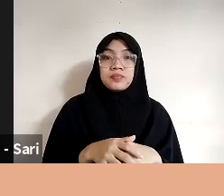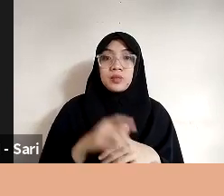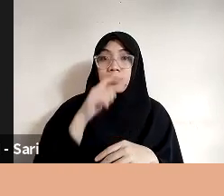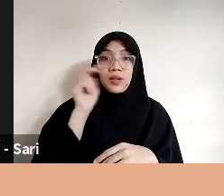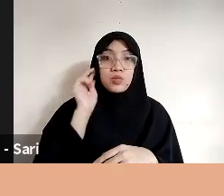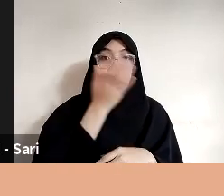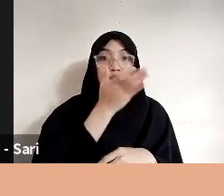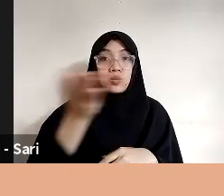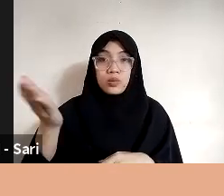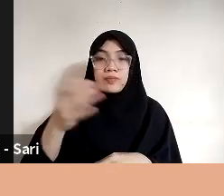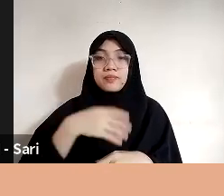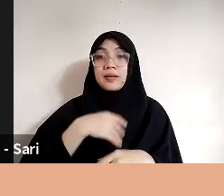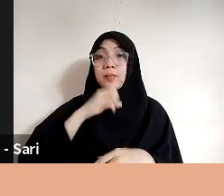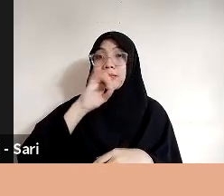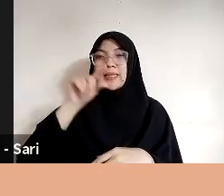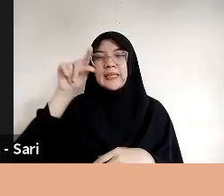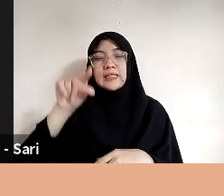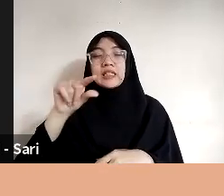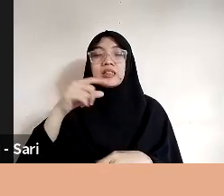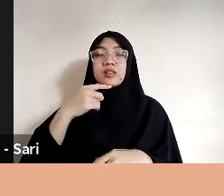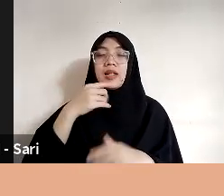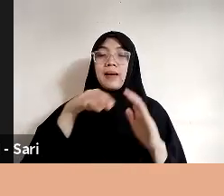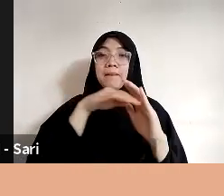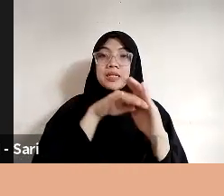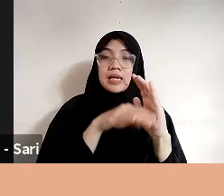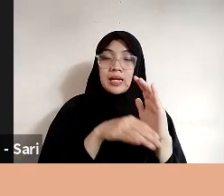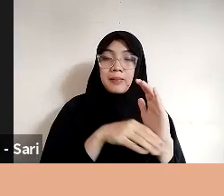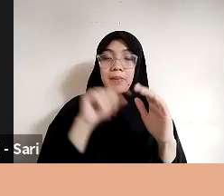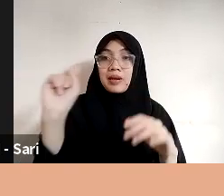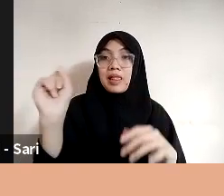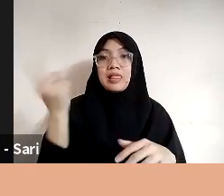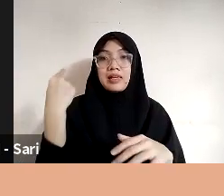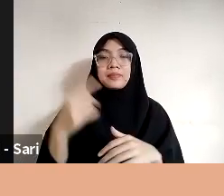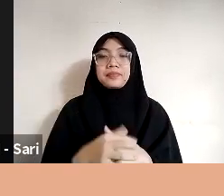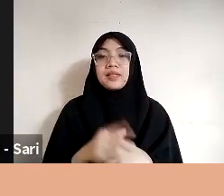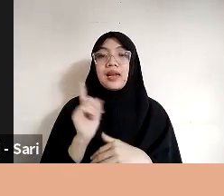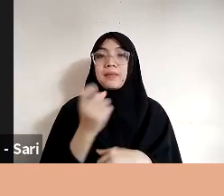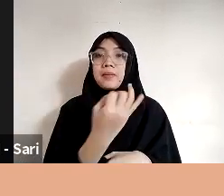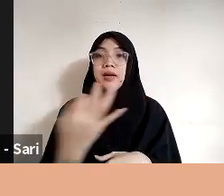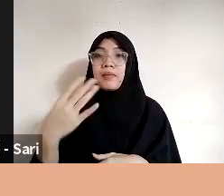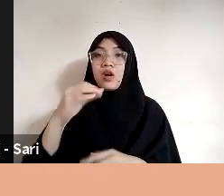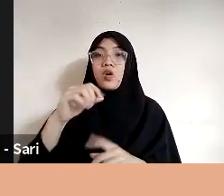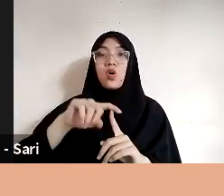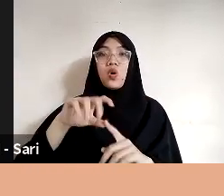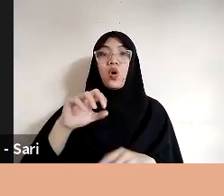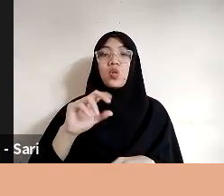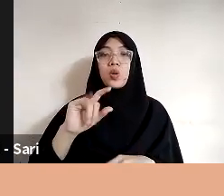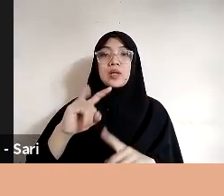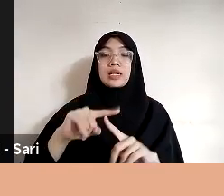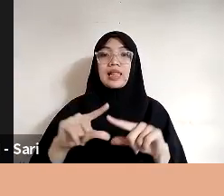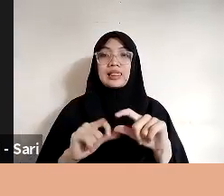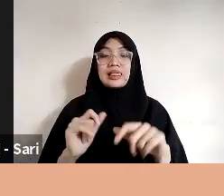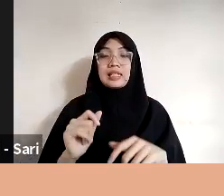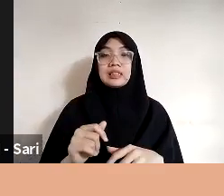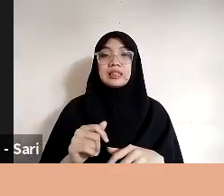hanya sekilas saja menjelaskan kebijakan pemerintah dan beberapa otoritas terkait dalam menjaga stabilitas